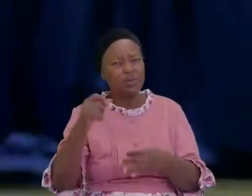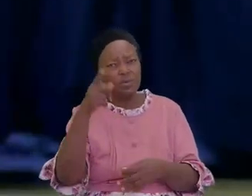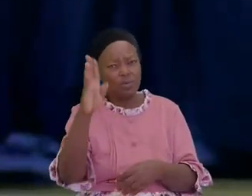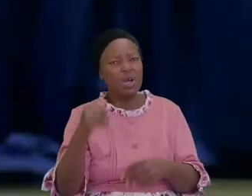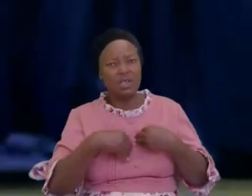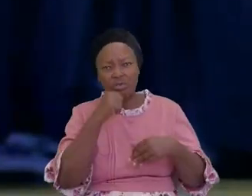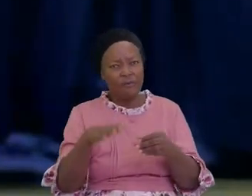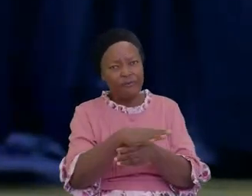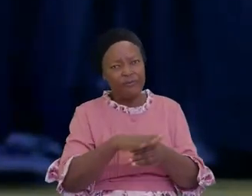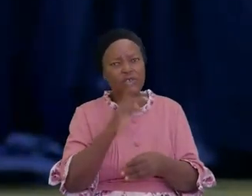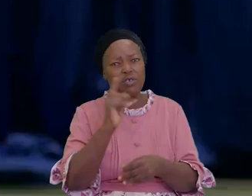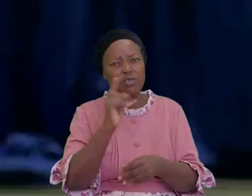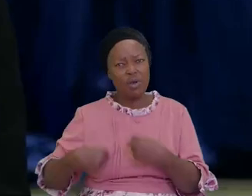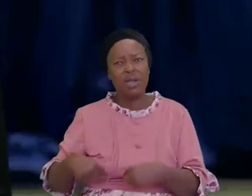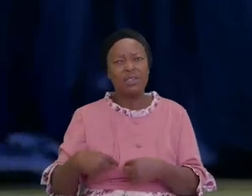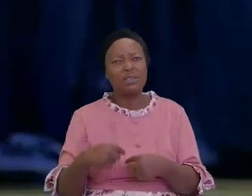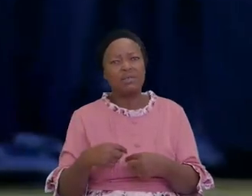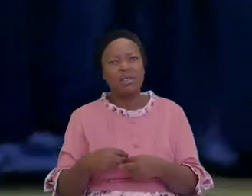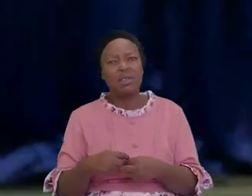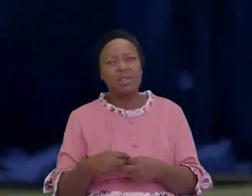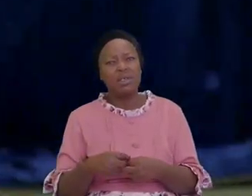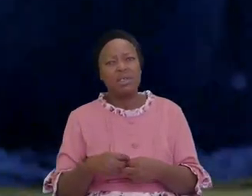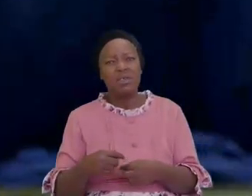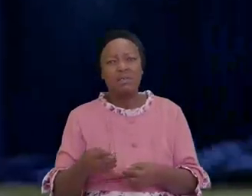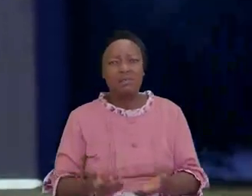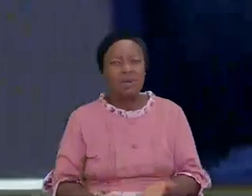l'Esprit de Dieu n'a pas rempli ton cœur.